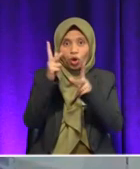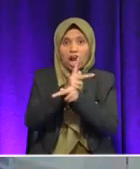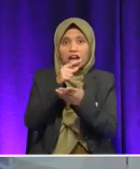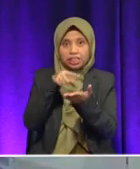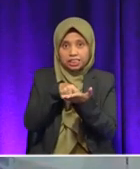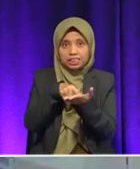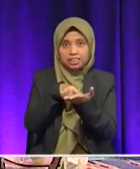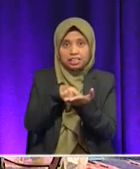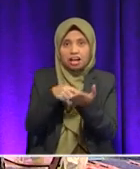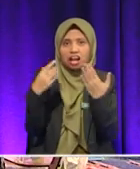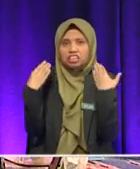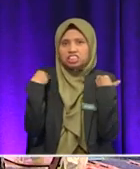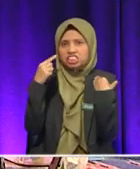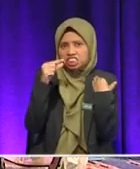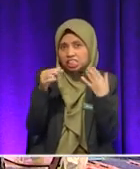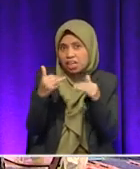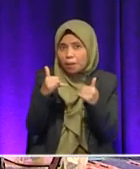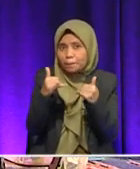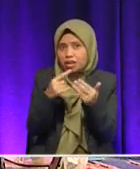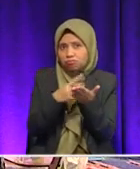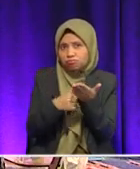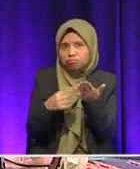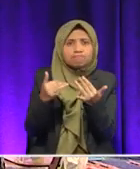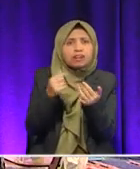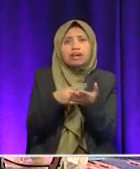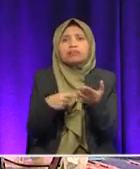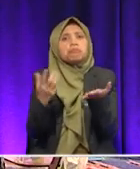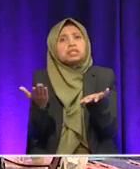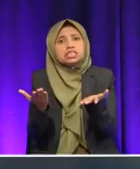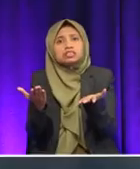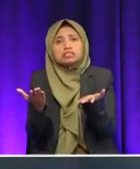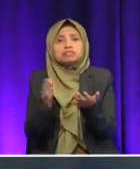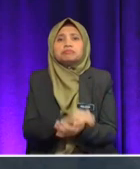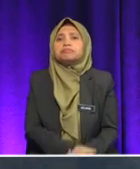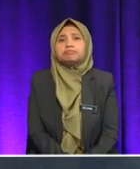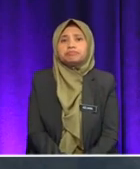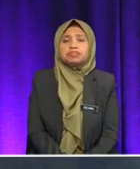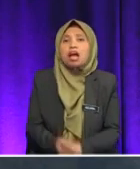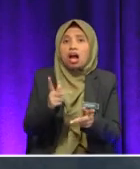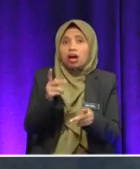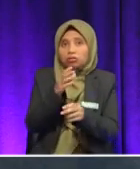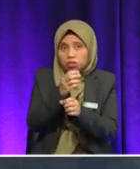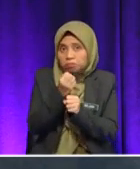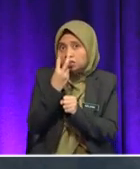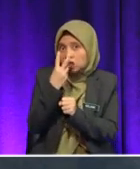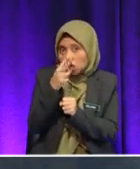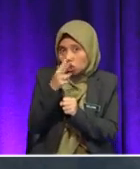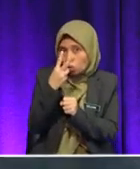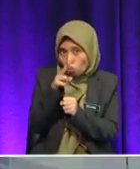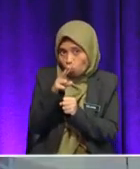ada sedikit permainan ya kita akan buat yuk Iya betul Apakah itu kalau dapat lihat